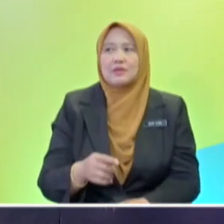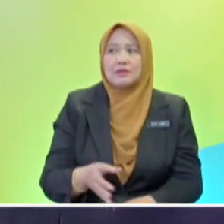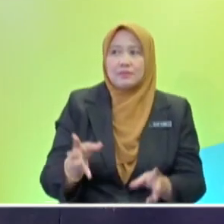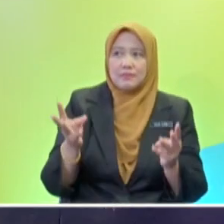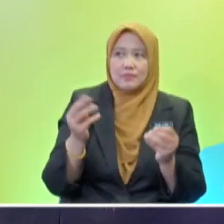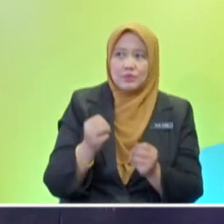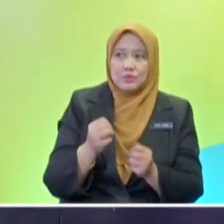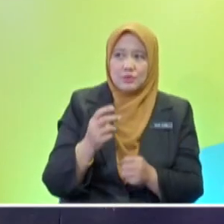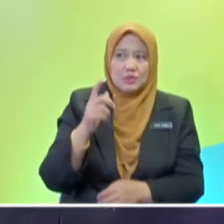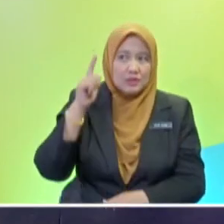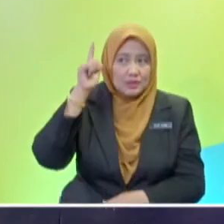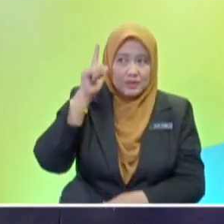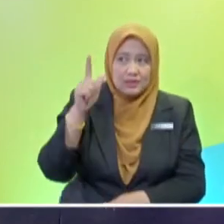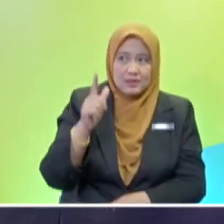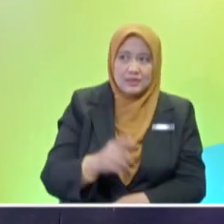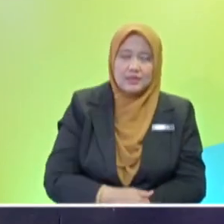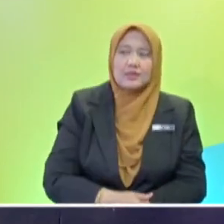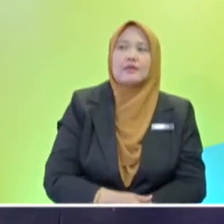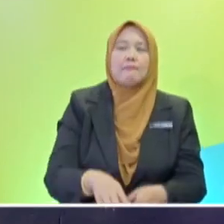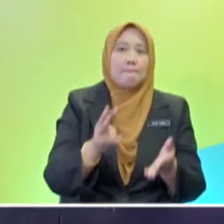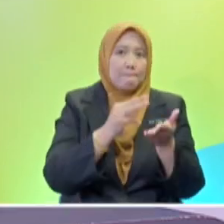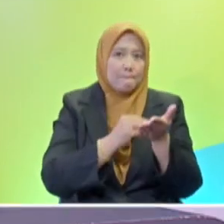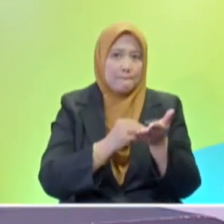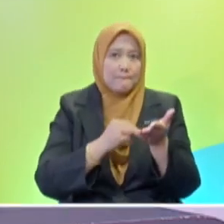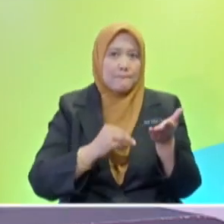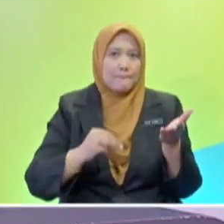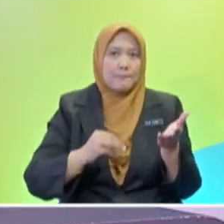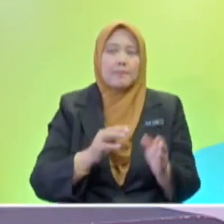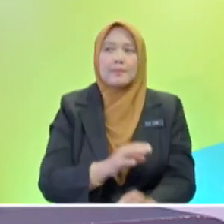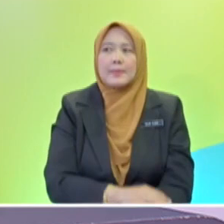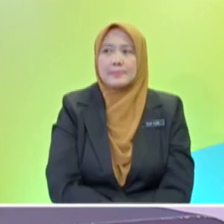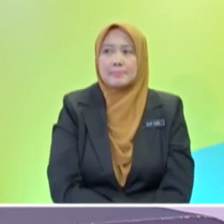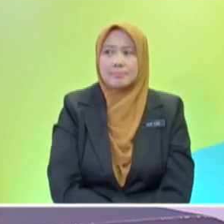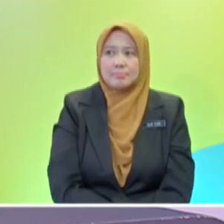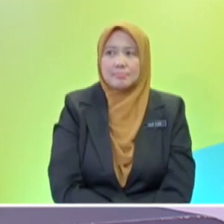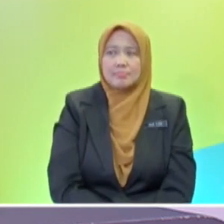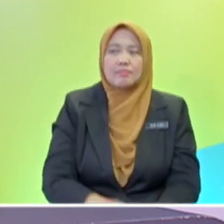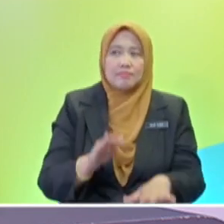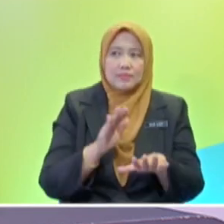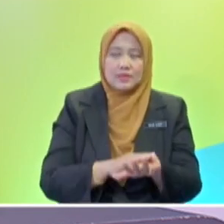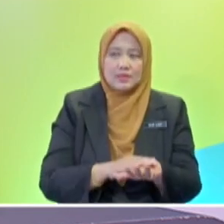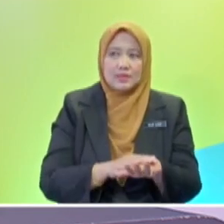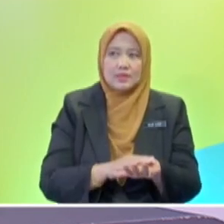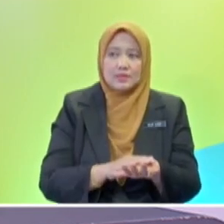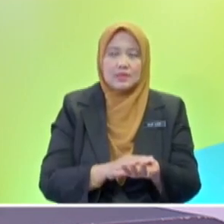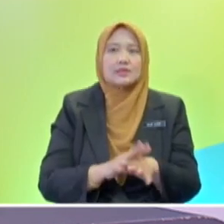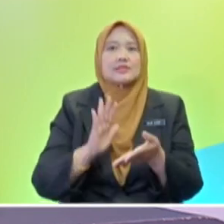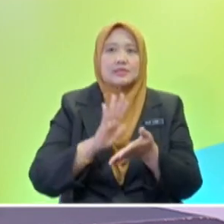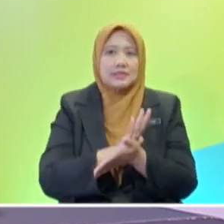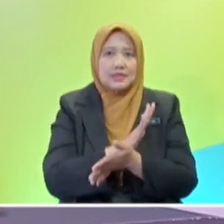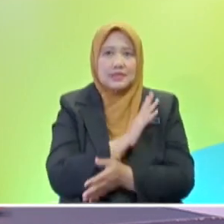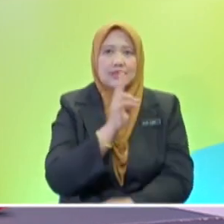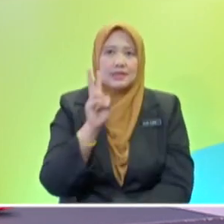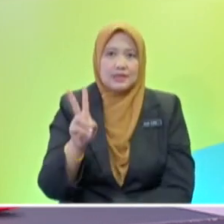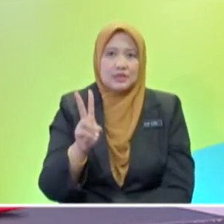tengok kepada motif kita Oke pada kain yang kedua yaitu warna yang kita pilih yang kedua